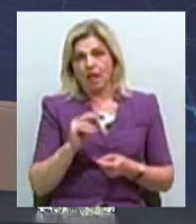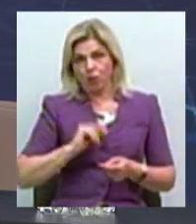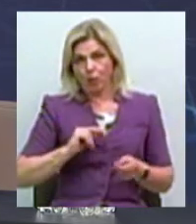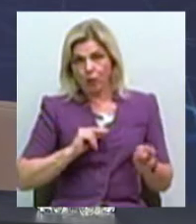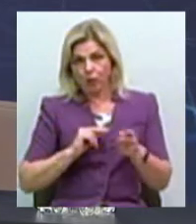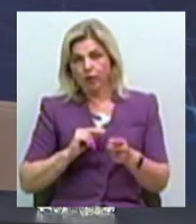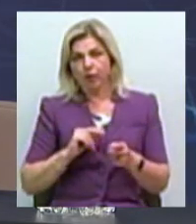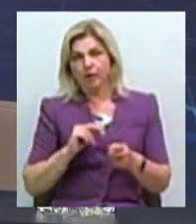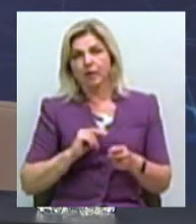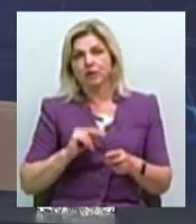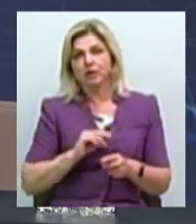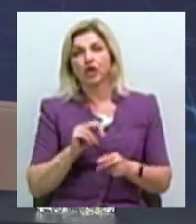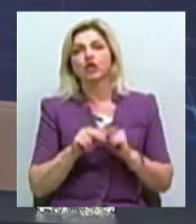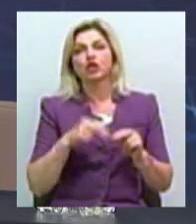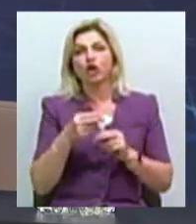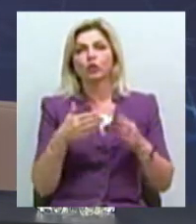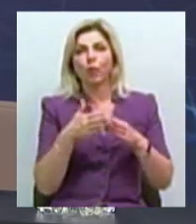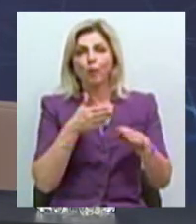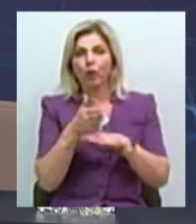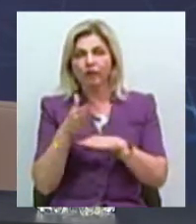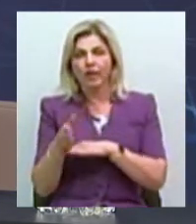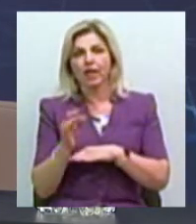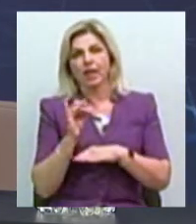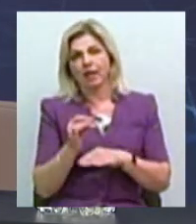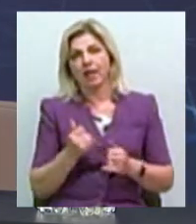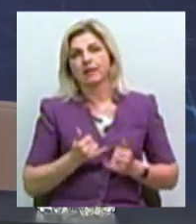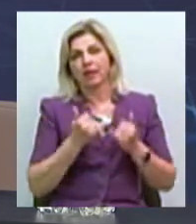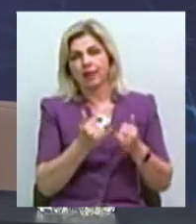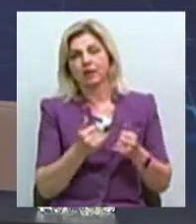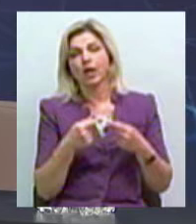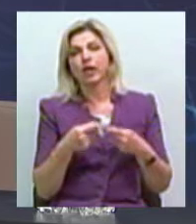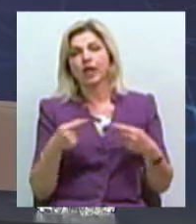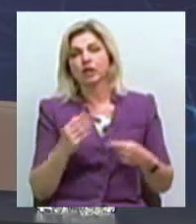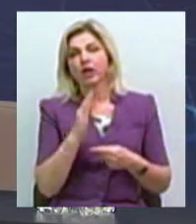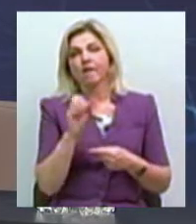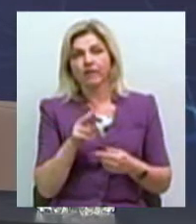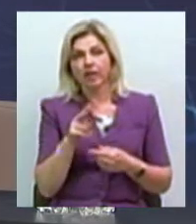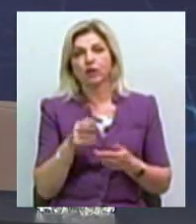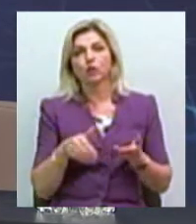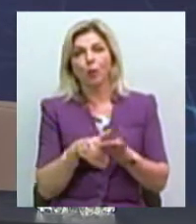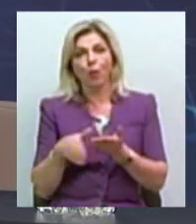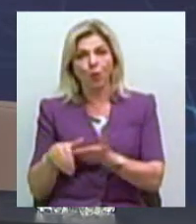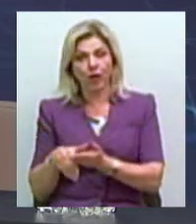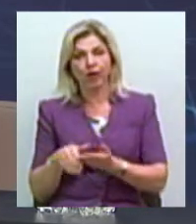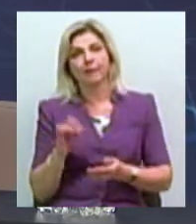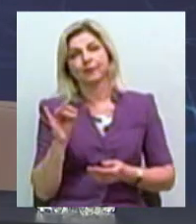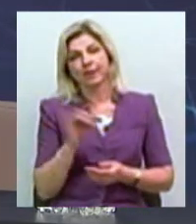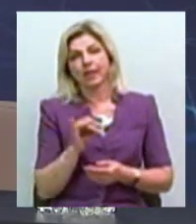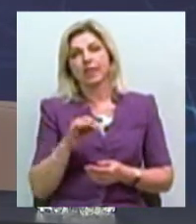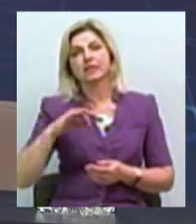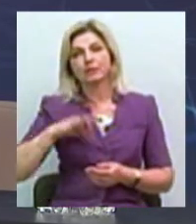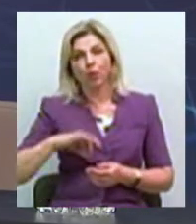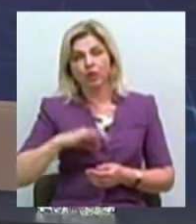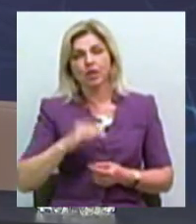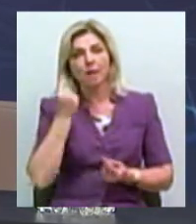і через подвірні обходи, і через надання інших видів допомоги, і паралельно застосовуючи